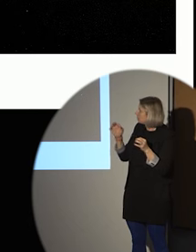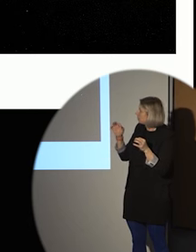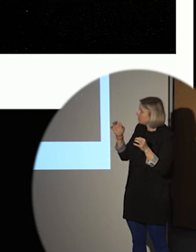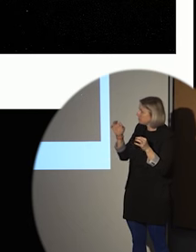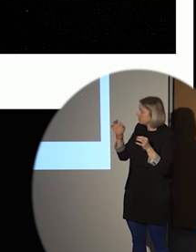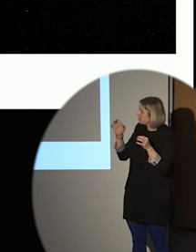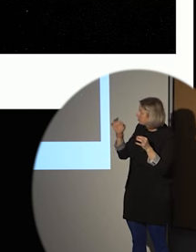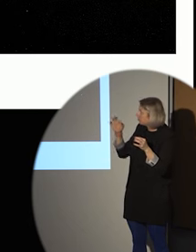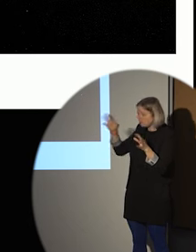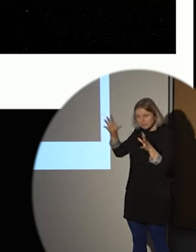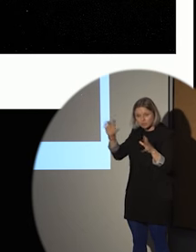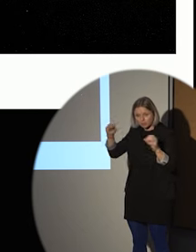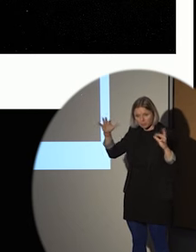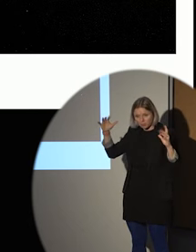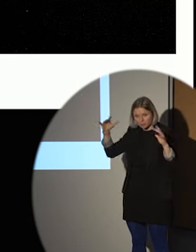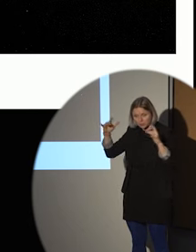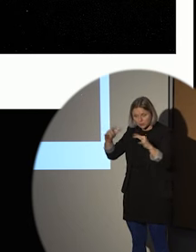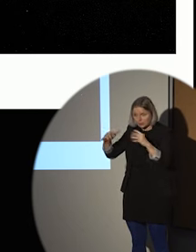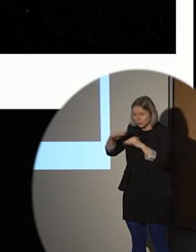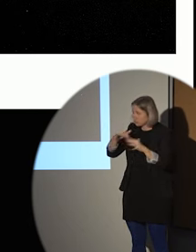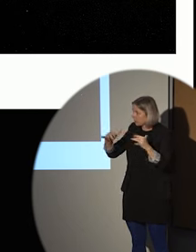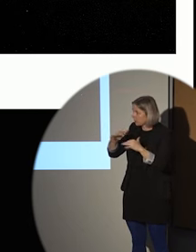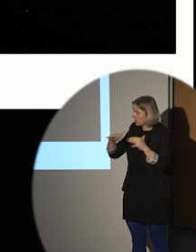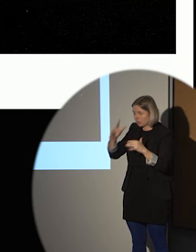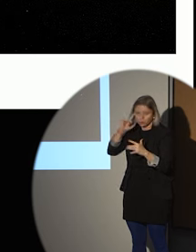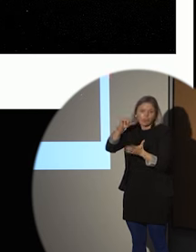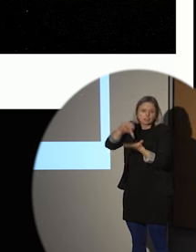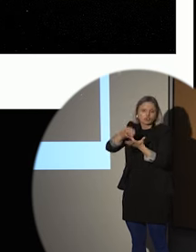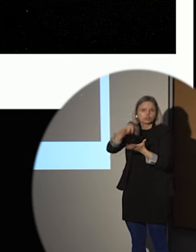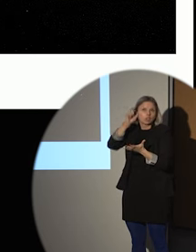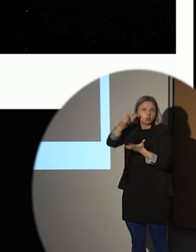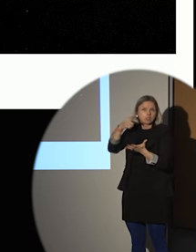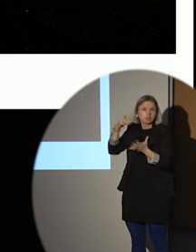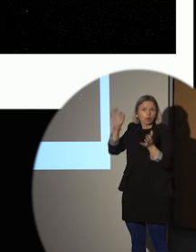Vous voyez, c'est là où devrait y avoir le plus d'étoiles, puisque c'est le centre.